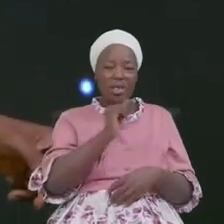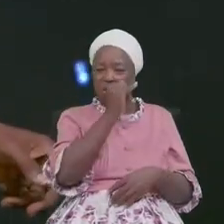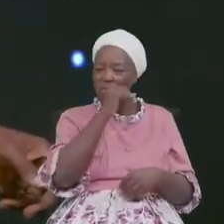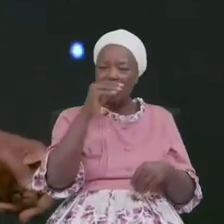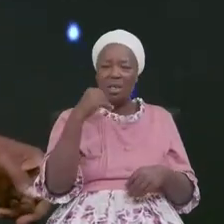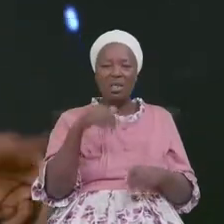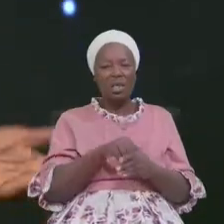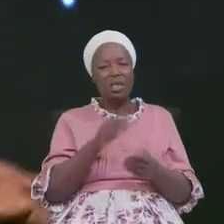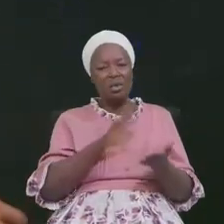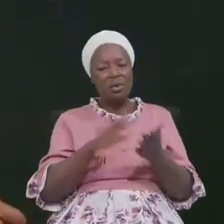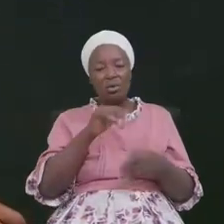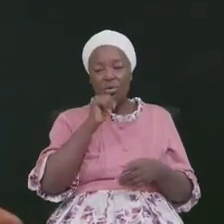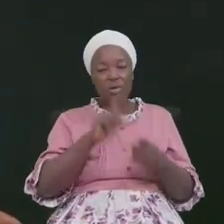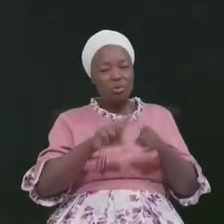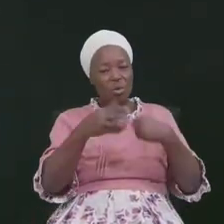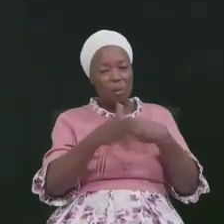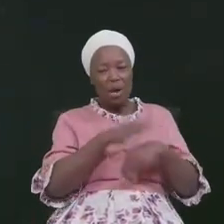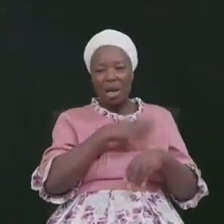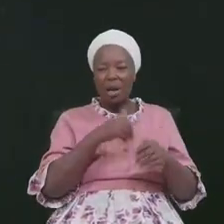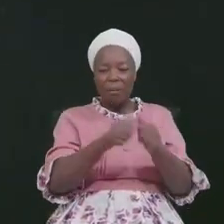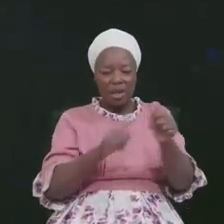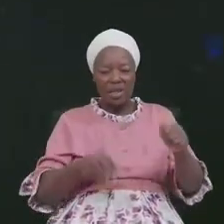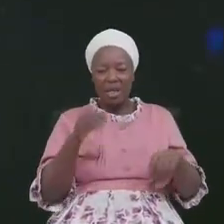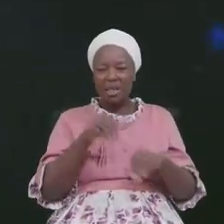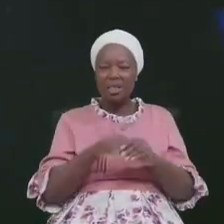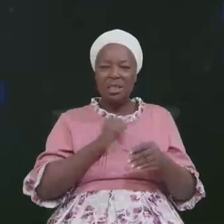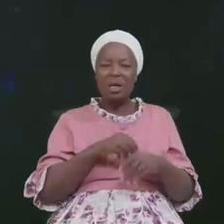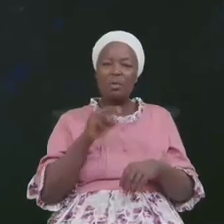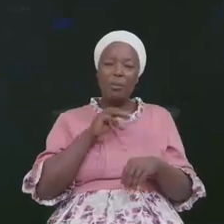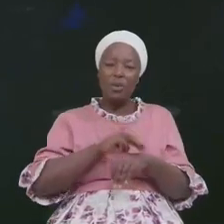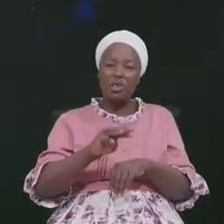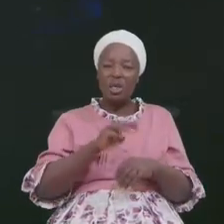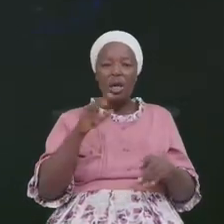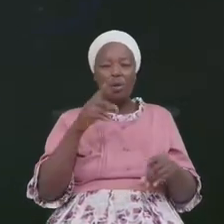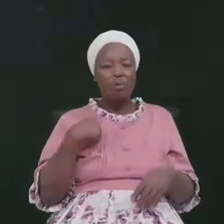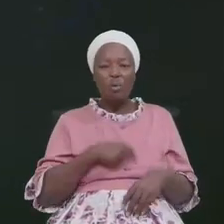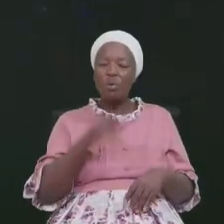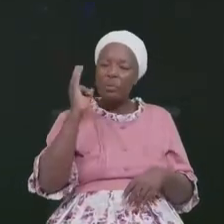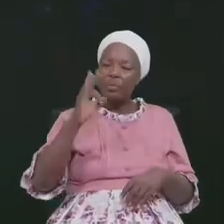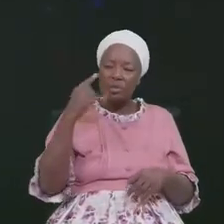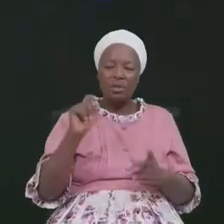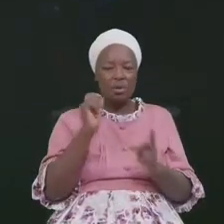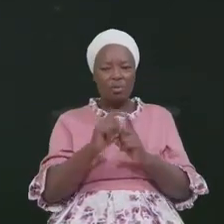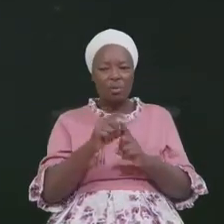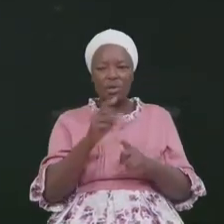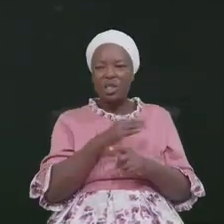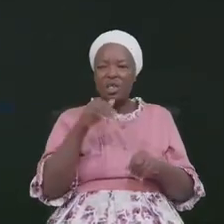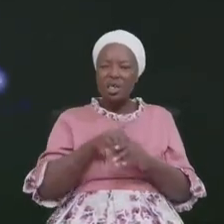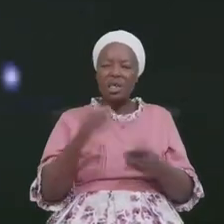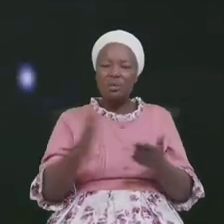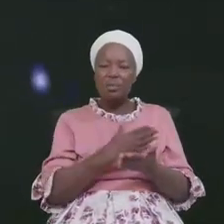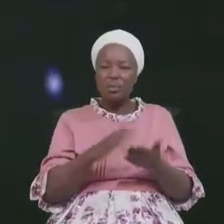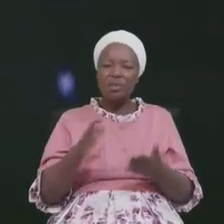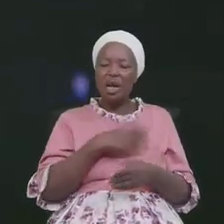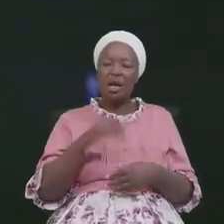retournons pour rétrograder dans notre ministère. Nous devons prêcher la parole dans les chants et la prédication.